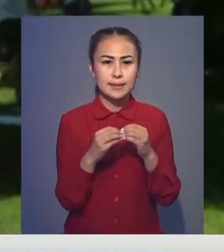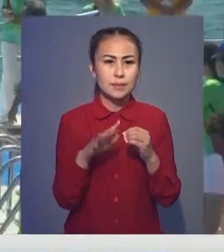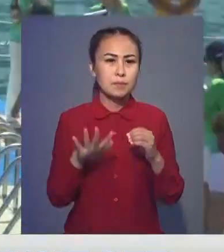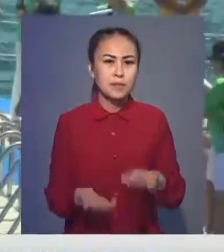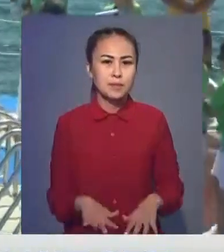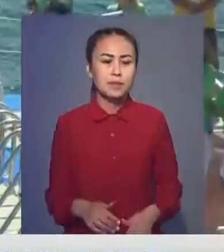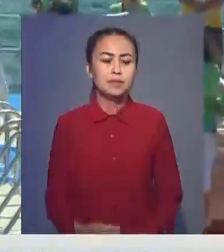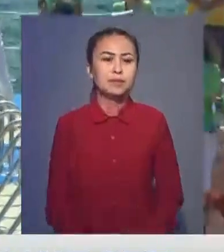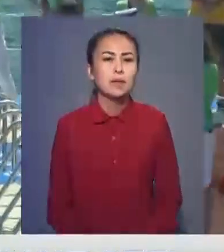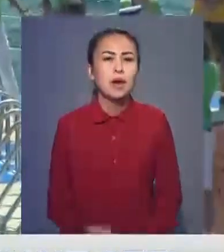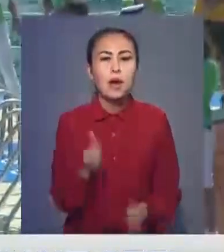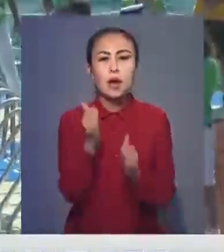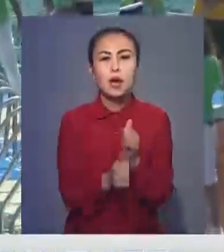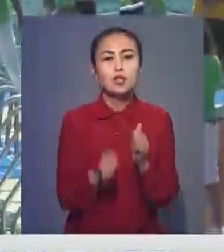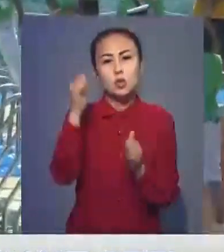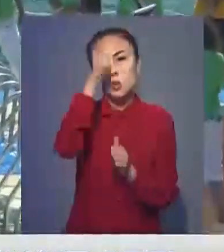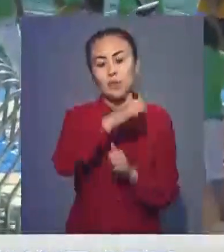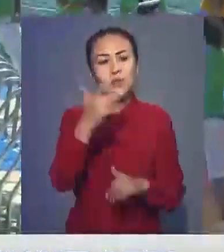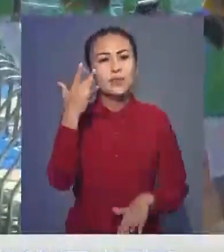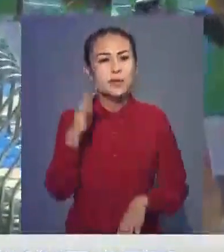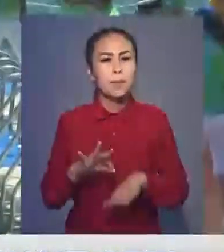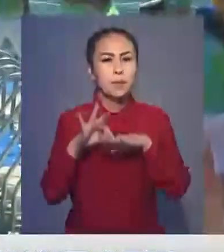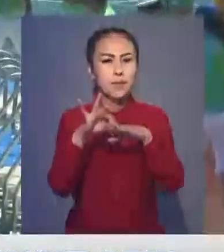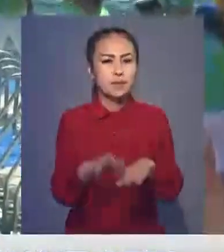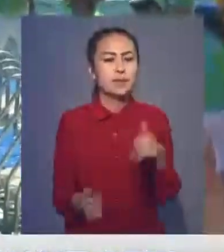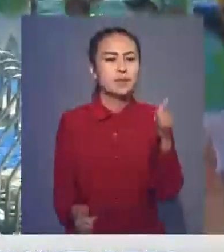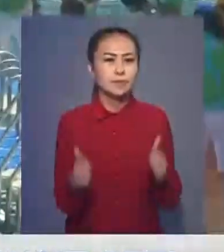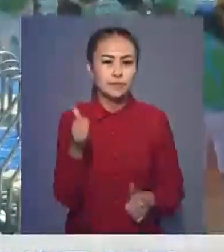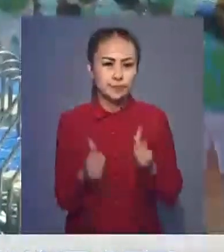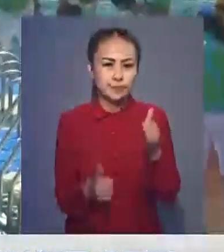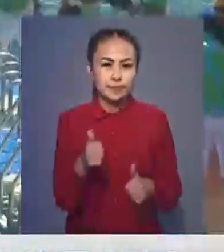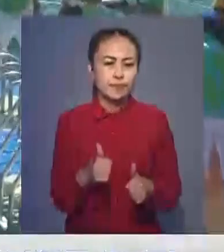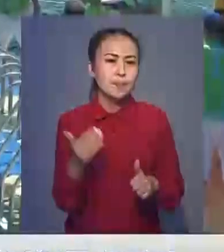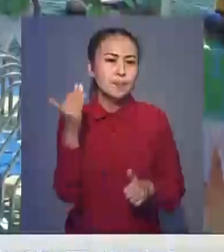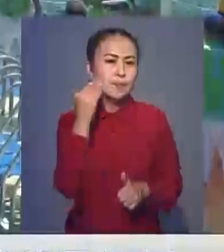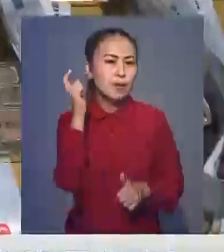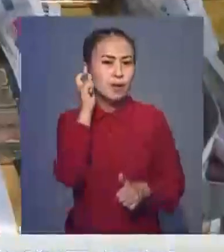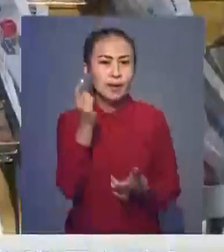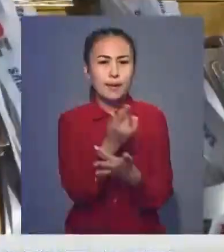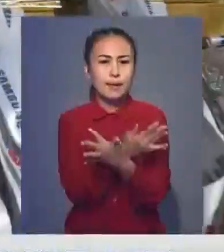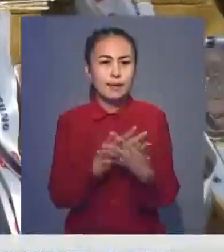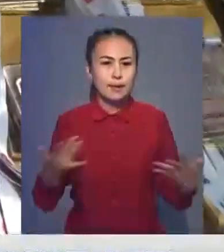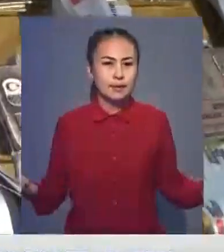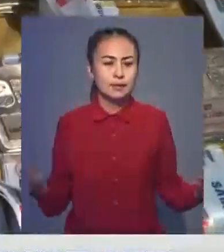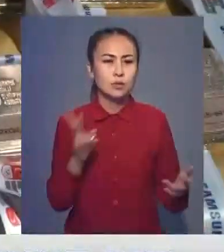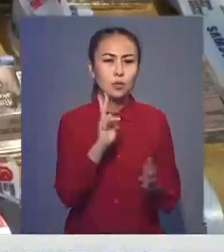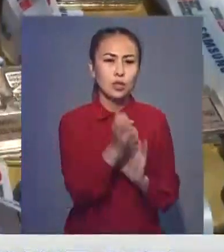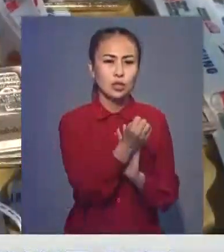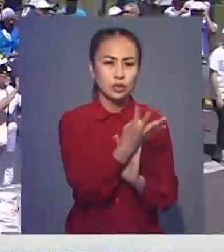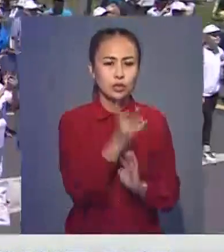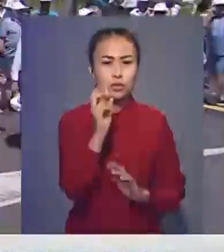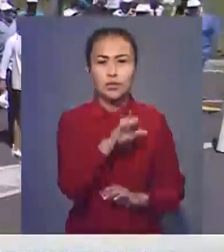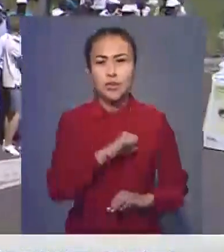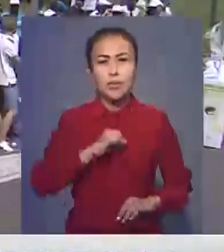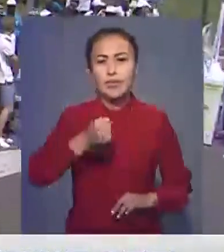иемдендім. Жыл сайын ұйымдастырылатын дәстүрге айналған жарысқа қатысушылардың жас мөлшері әр шамада. Бірі 14 болса,